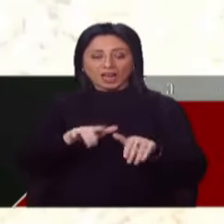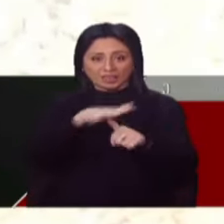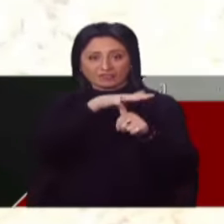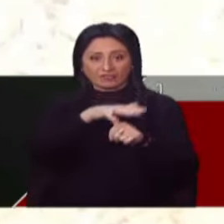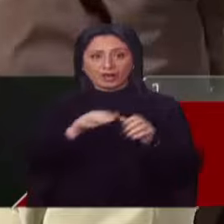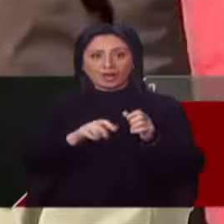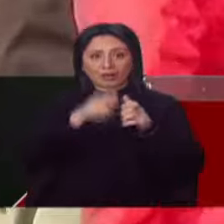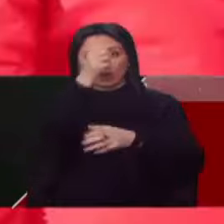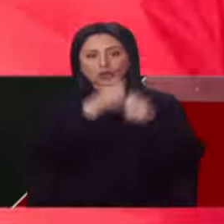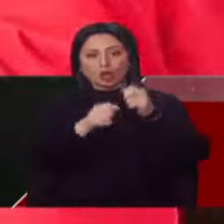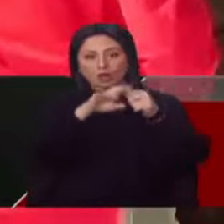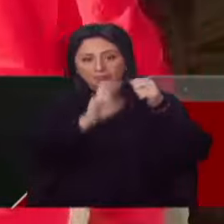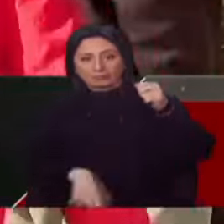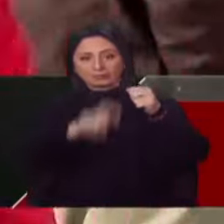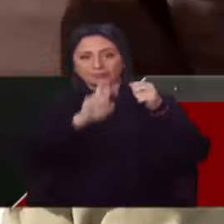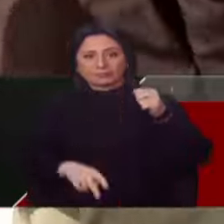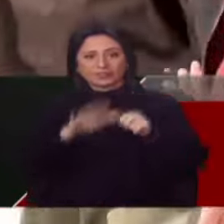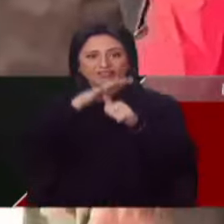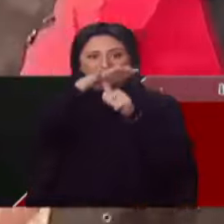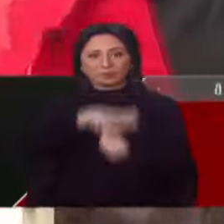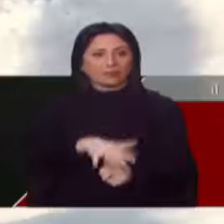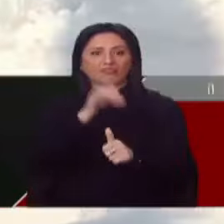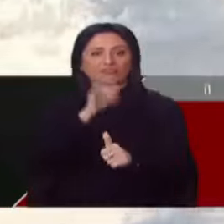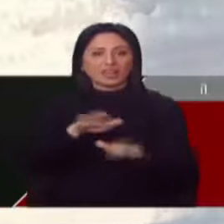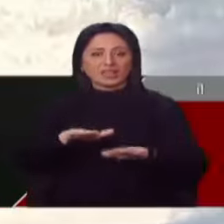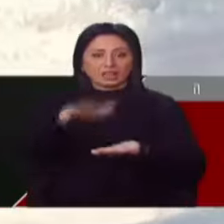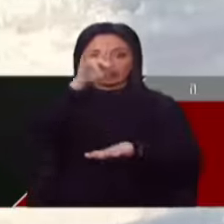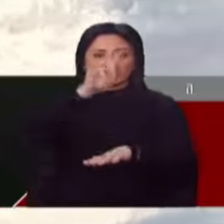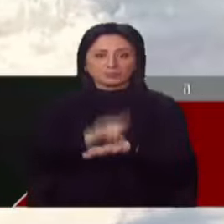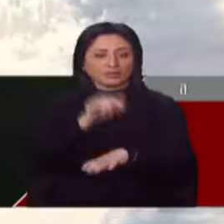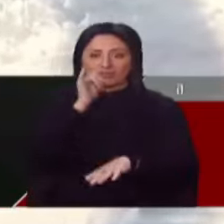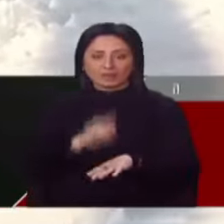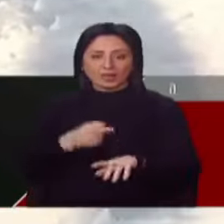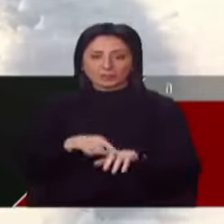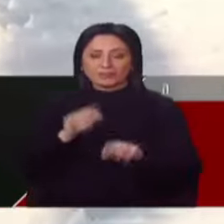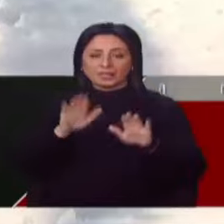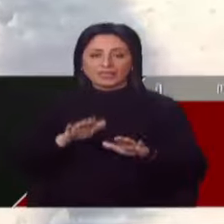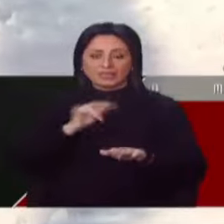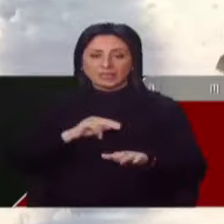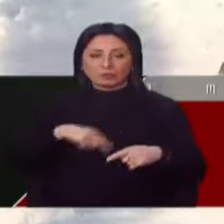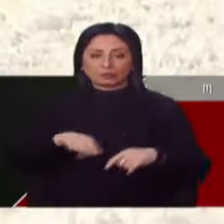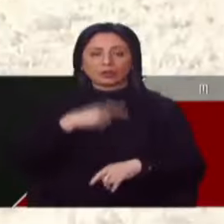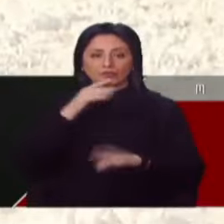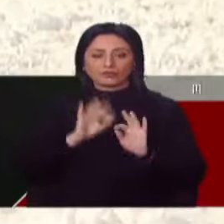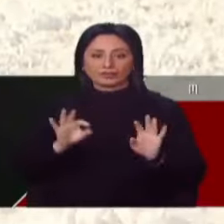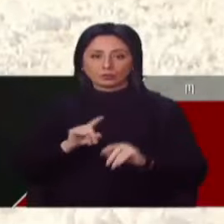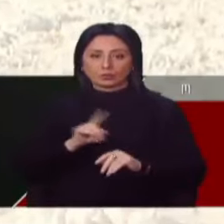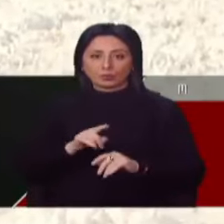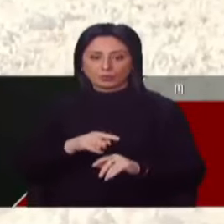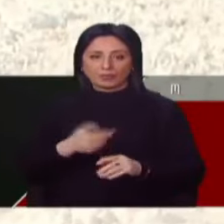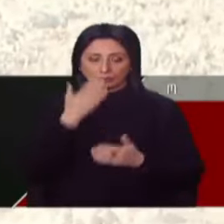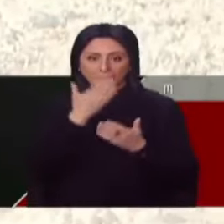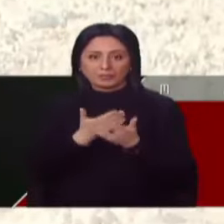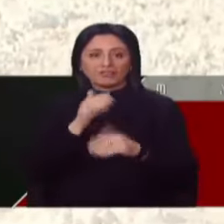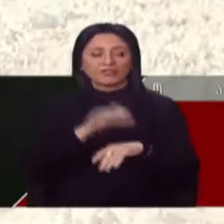ადგილზე თოკებით გადასვა ინტენსიურ რეჟიმში მიმდინარეობს სამძებრო სამუშაოები ასევე აღსანიშნავია და